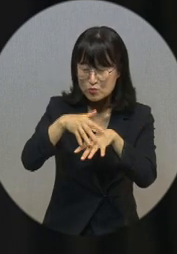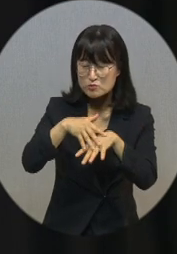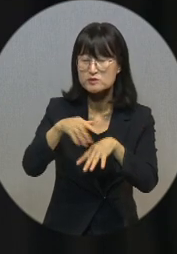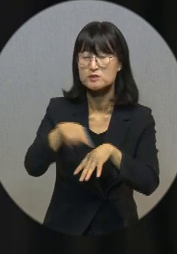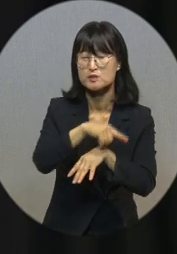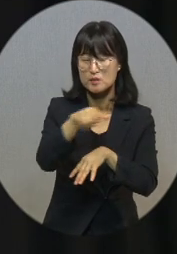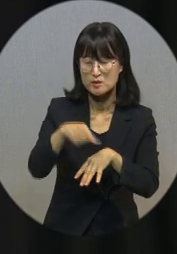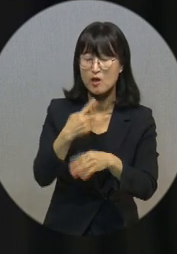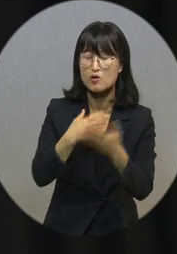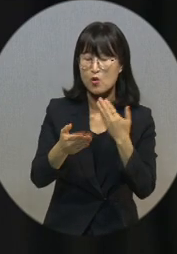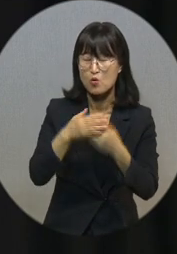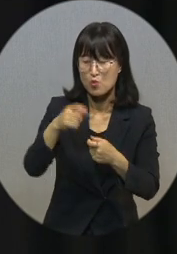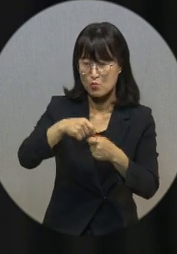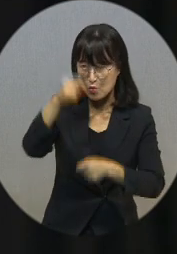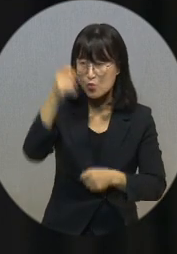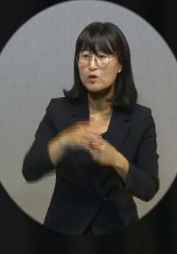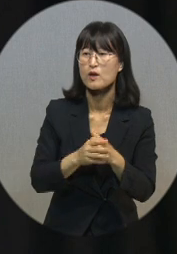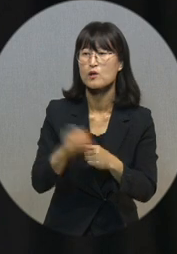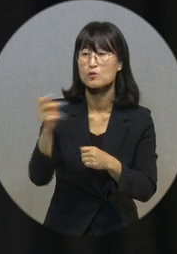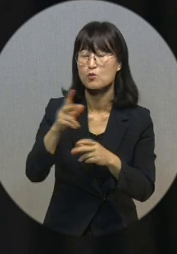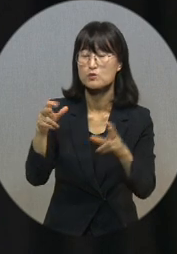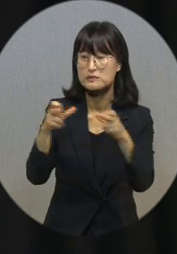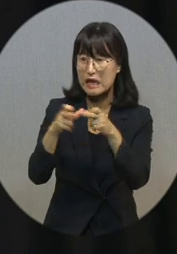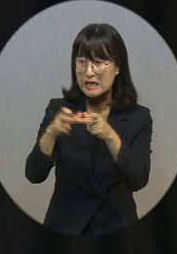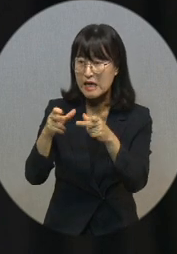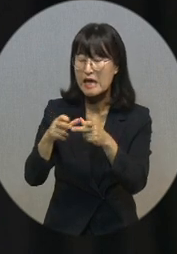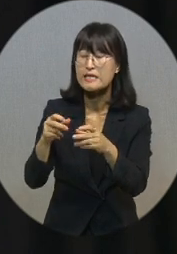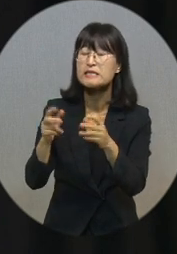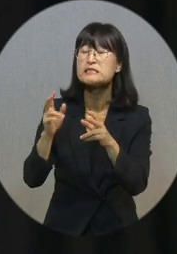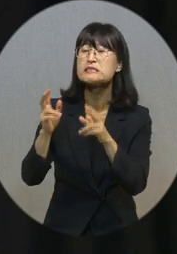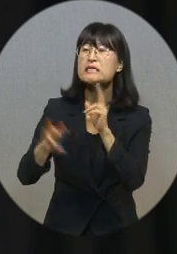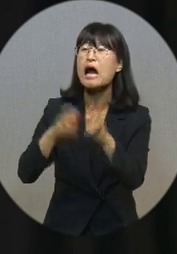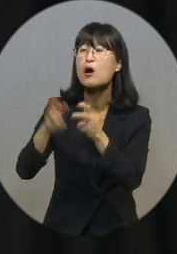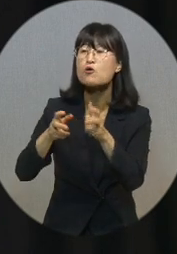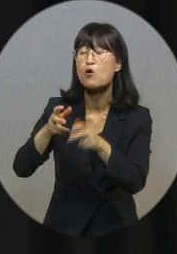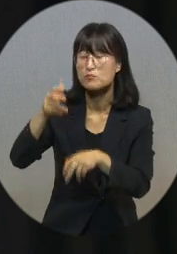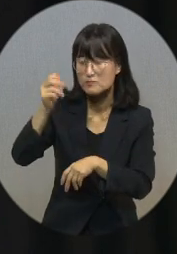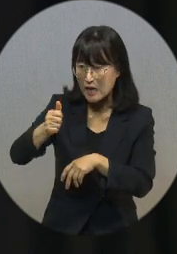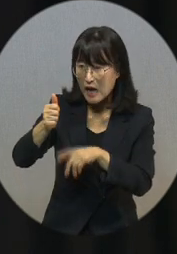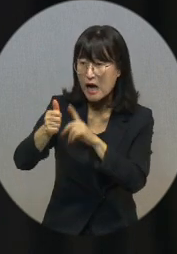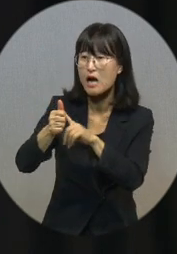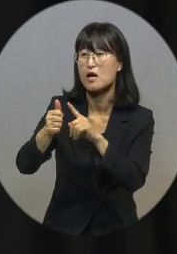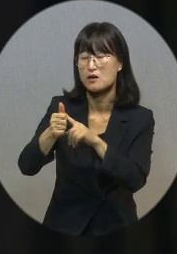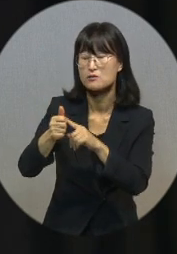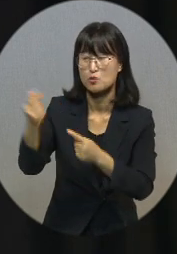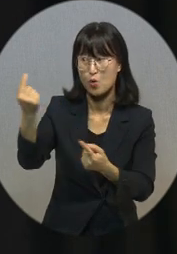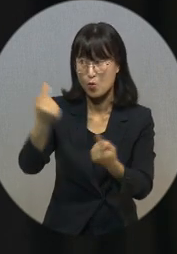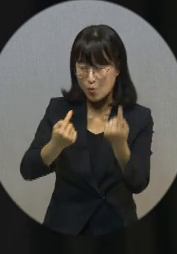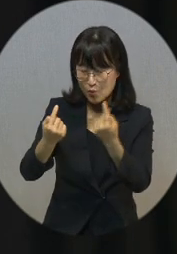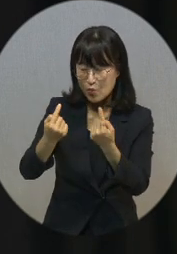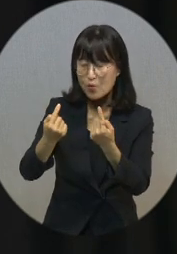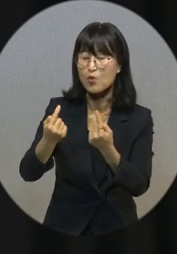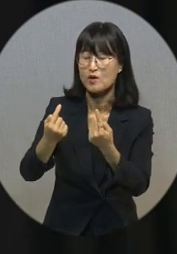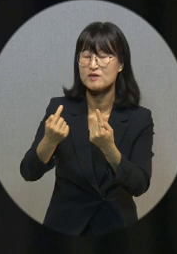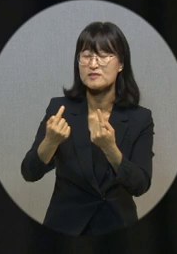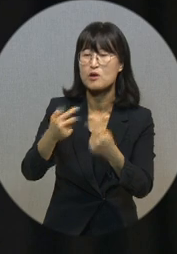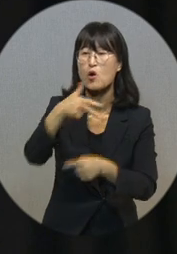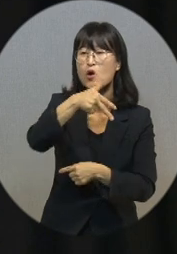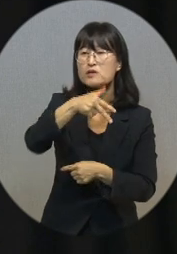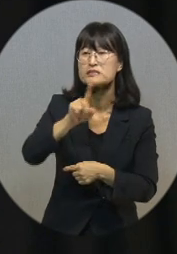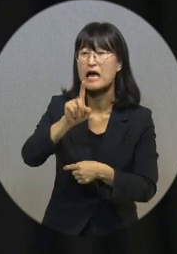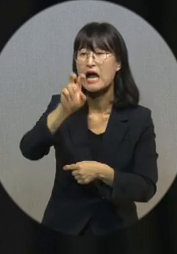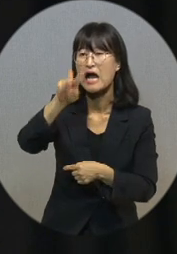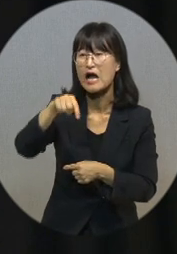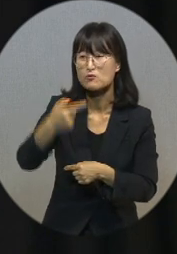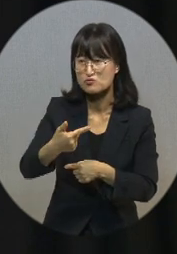분들 또 장애인 사업가로서 또 현장의 소리를 전해주실 분들이 다 함께 모여서 네. 이렇게 정책 자문단을